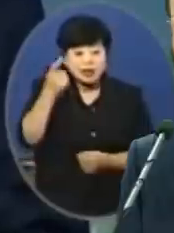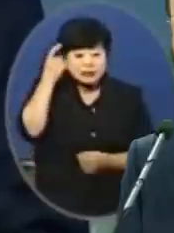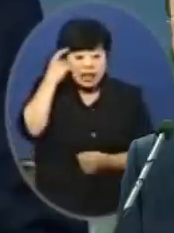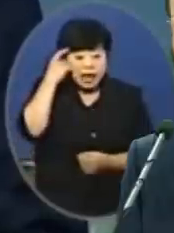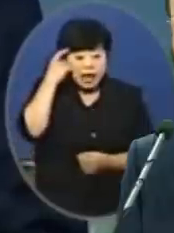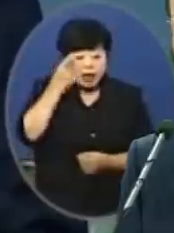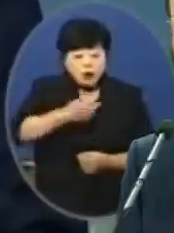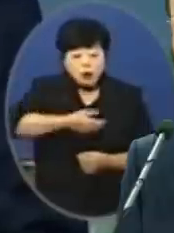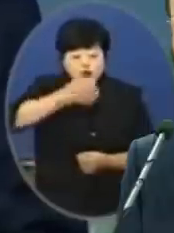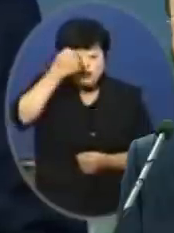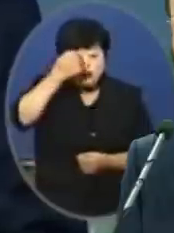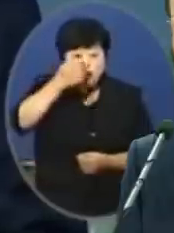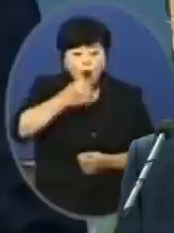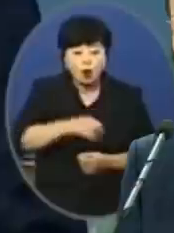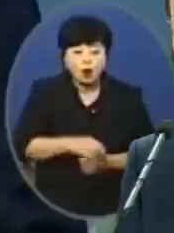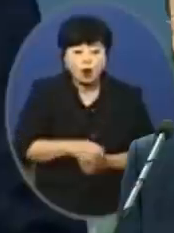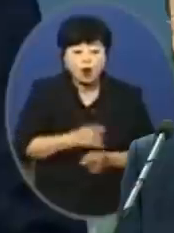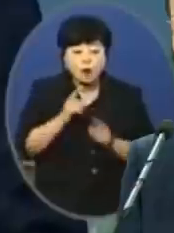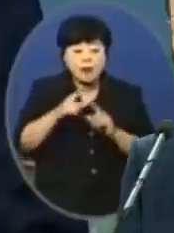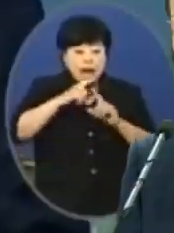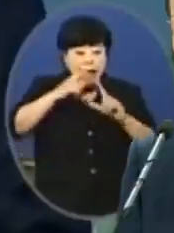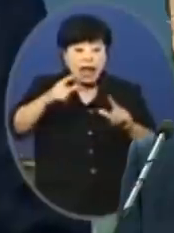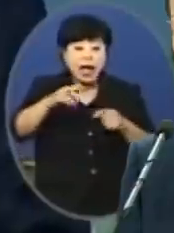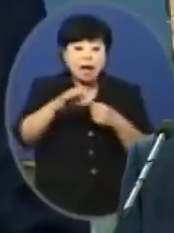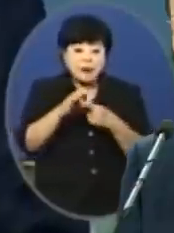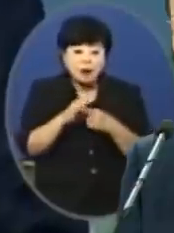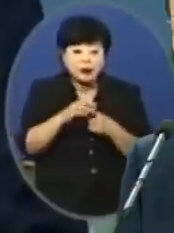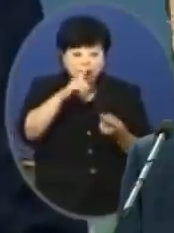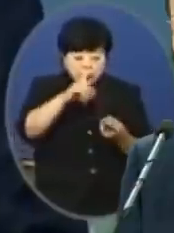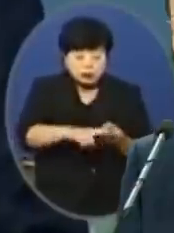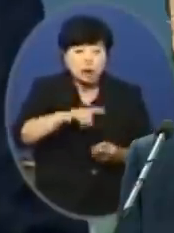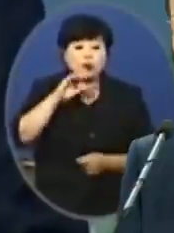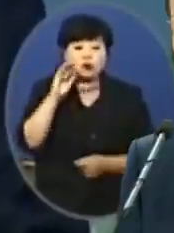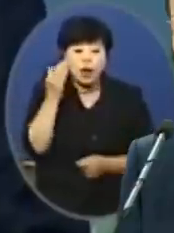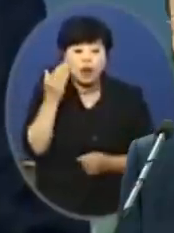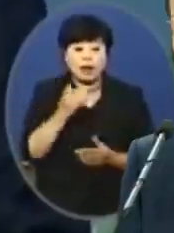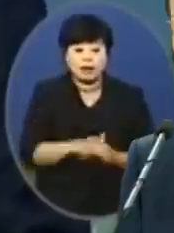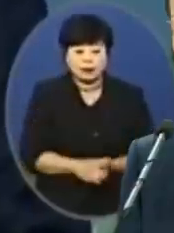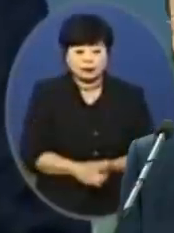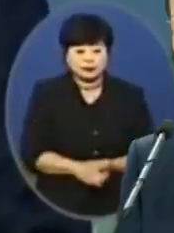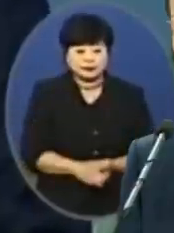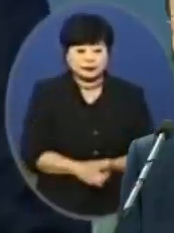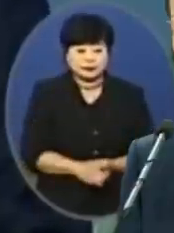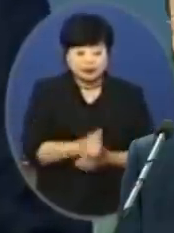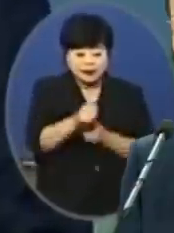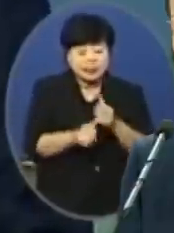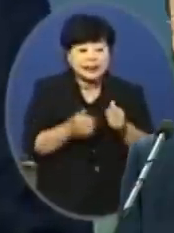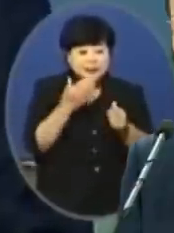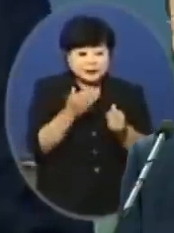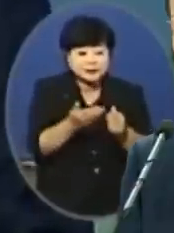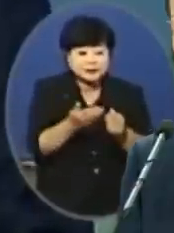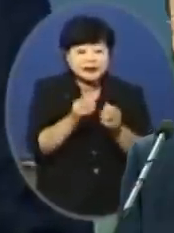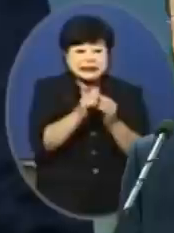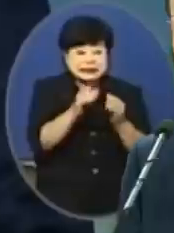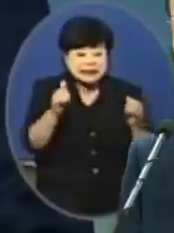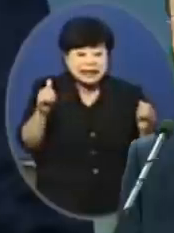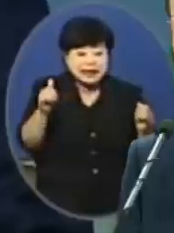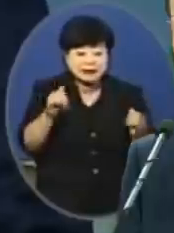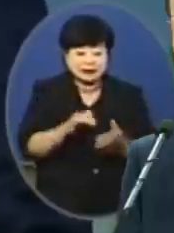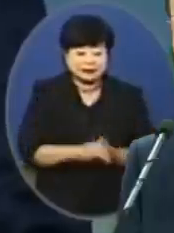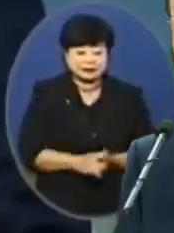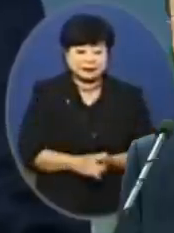생각하고 꿈꾸고 말하면 그대로 이루어지는 것입니다. 하나님은 사람이